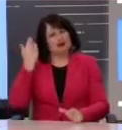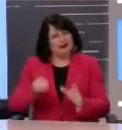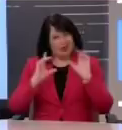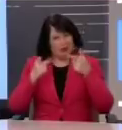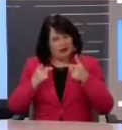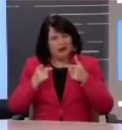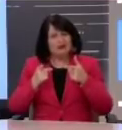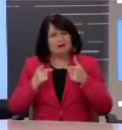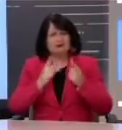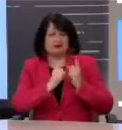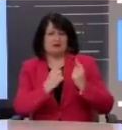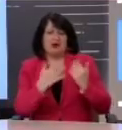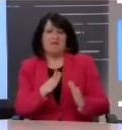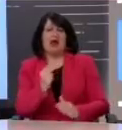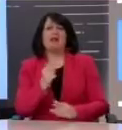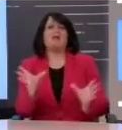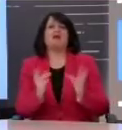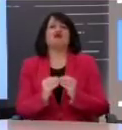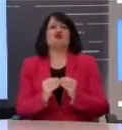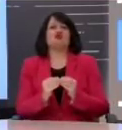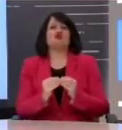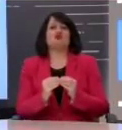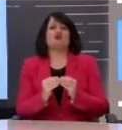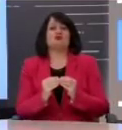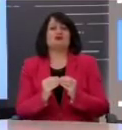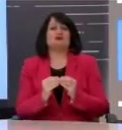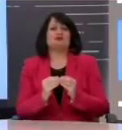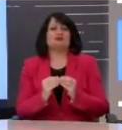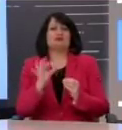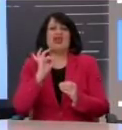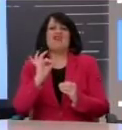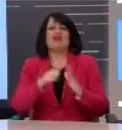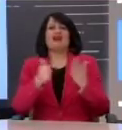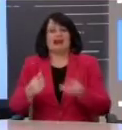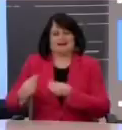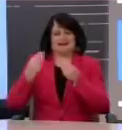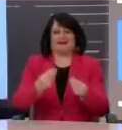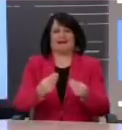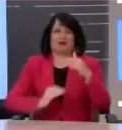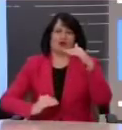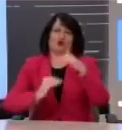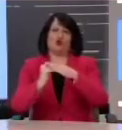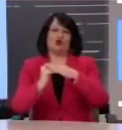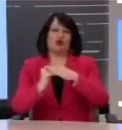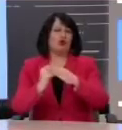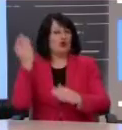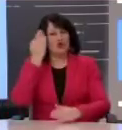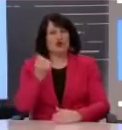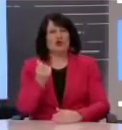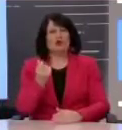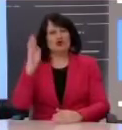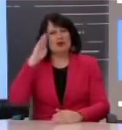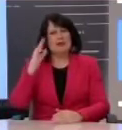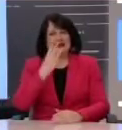όπου αφορούσε την παραλαβή F-16, με ανώτατο όριο κοστολόγηση από το Κογκρέσο τότε